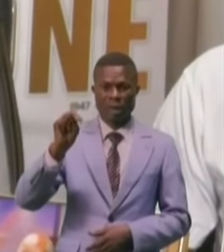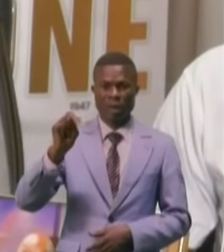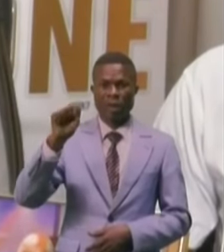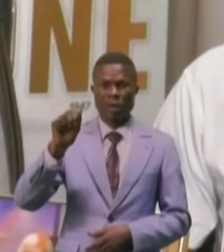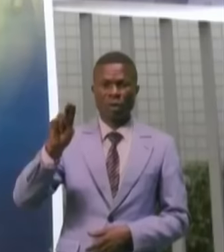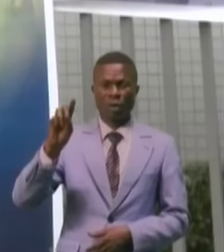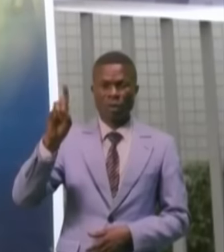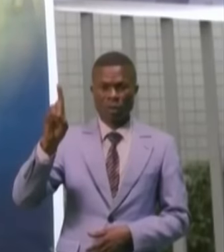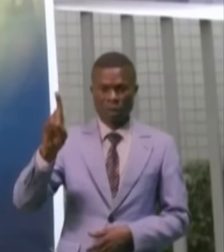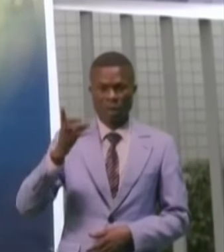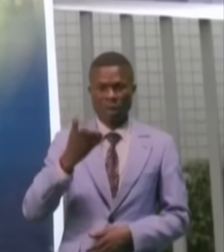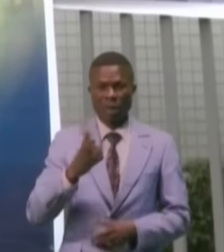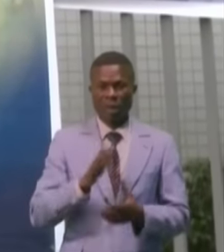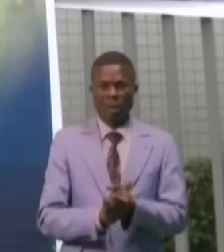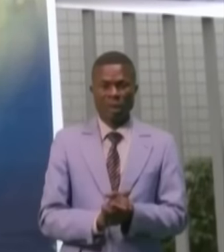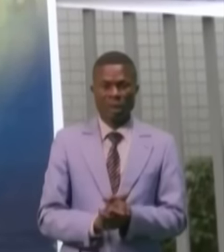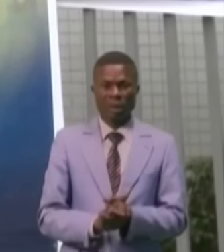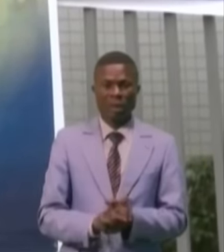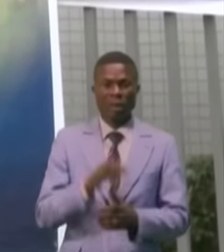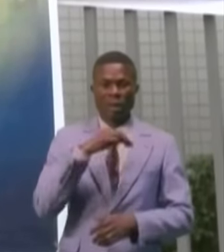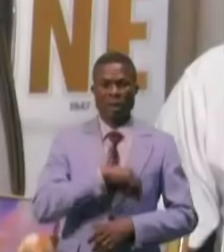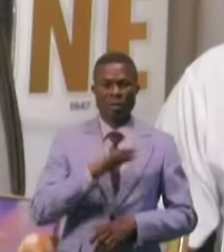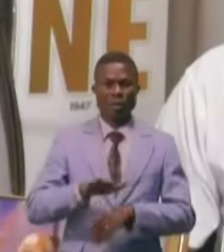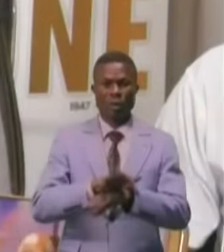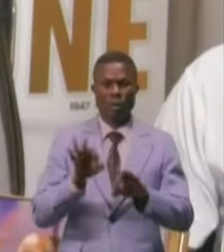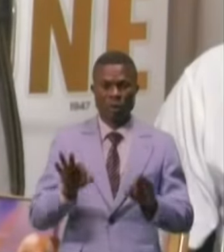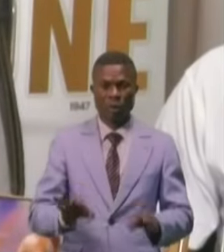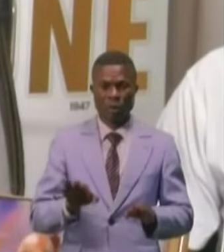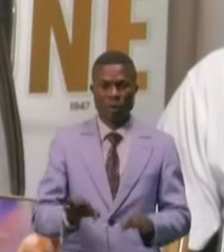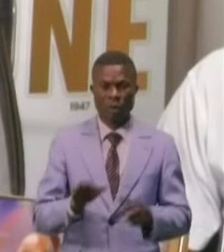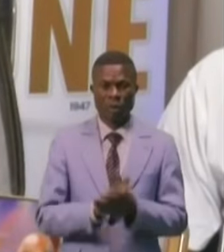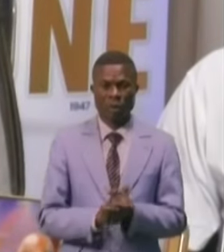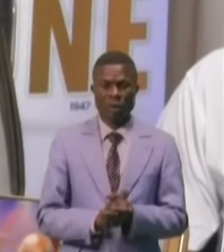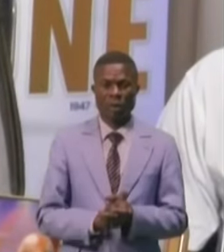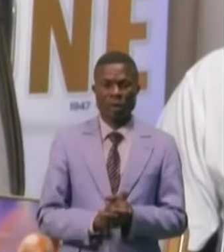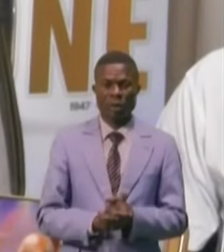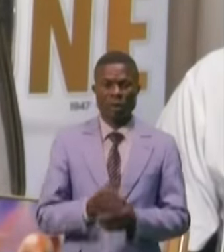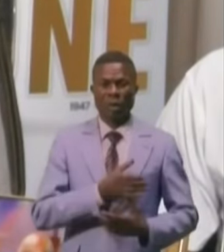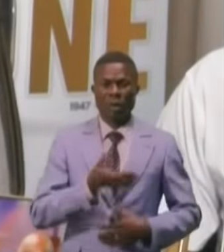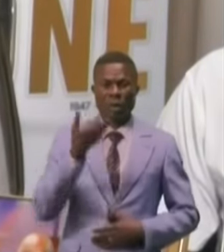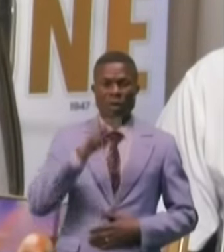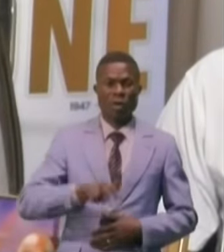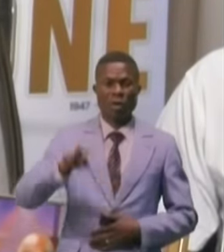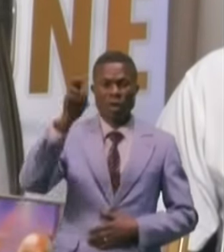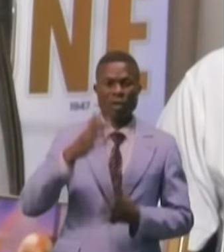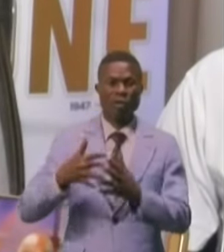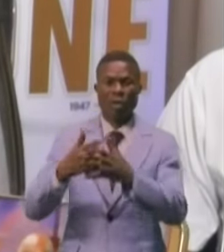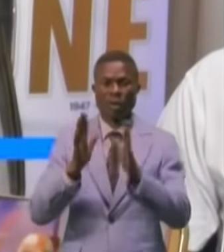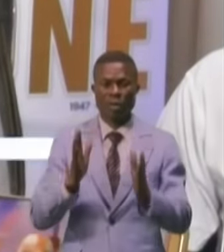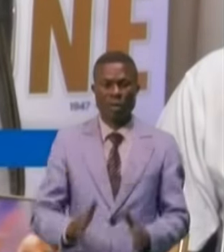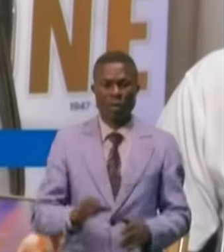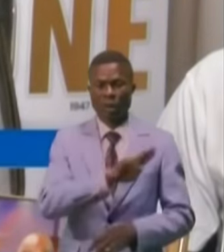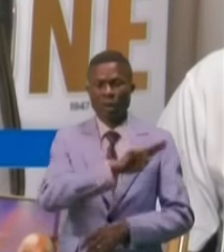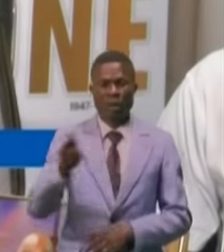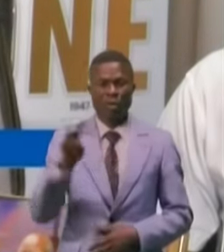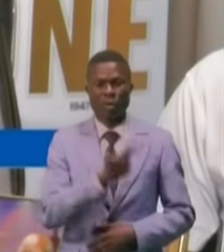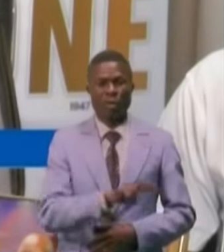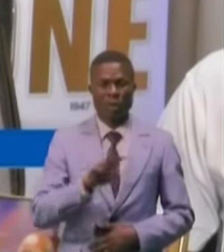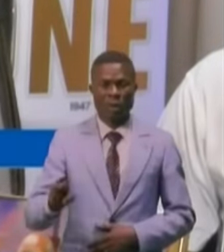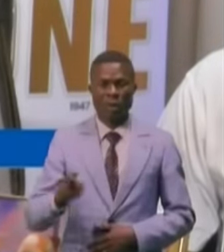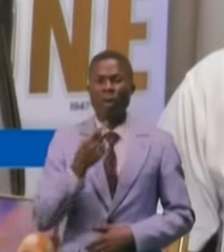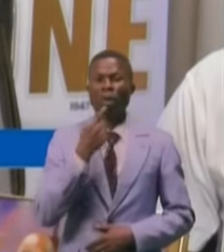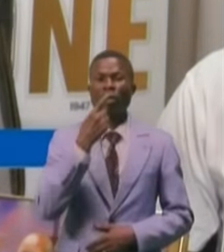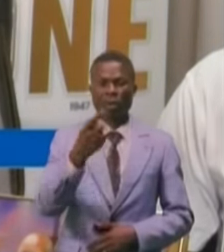était à la fin de sa mission sur la terre, à son retour de l'un de ses voyages des États-Unis en 2022, il a déclaré